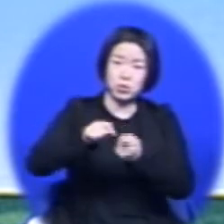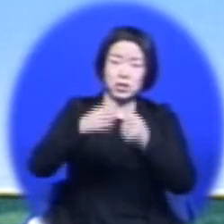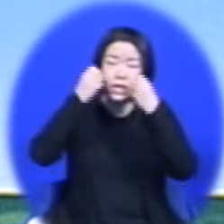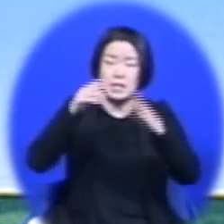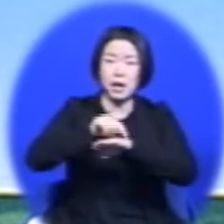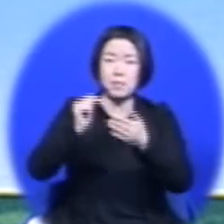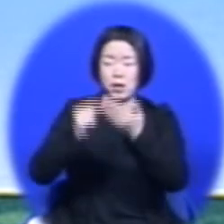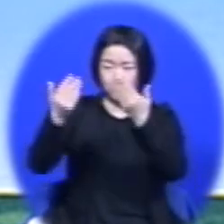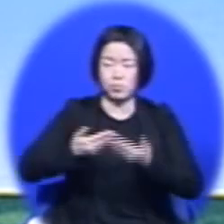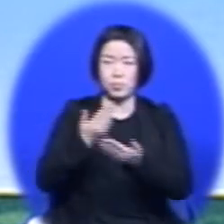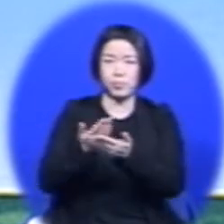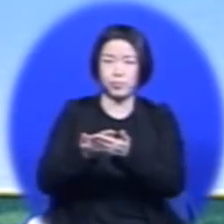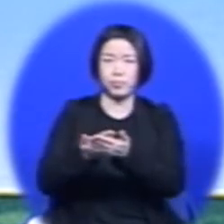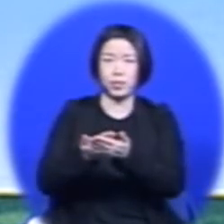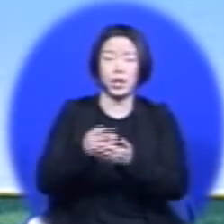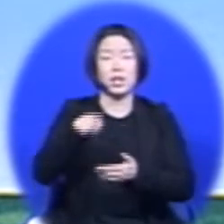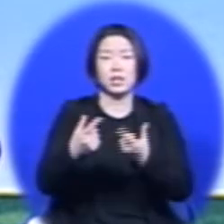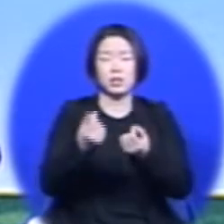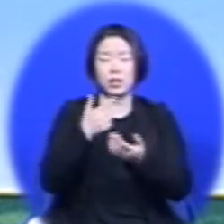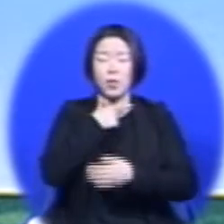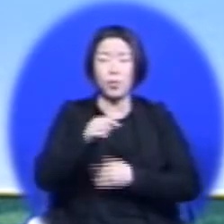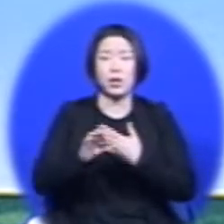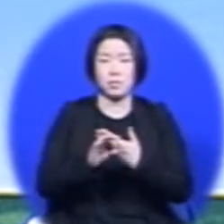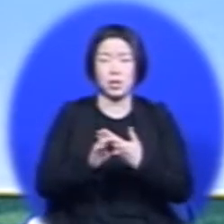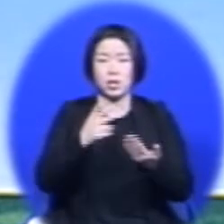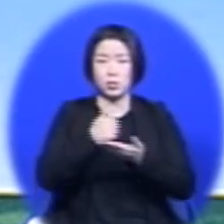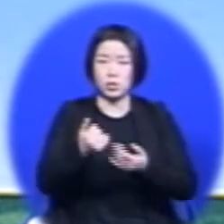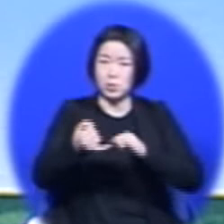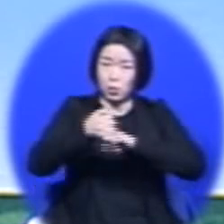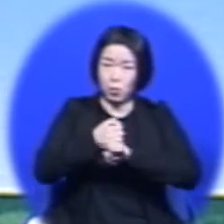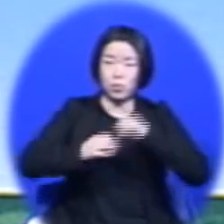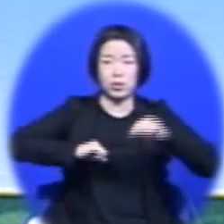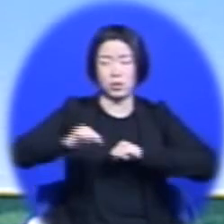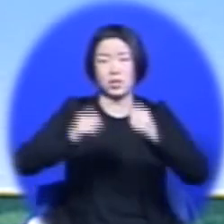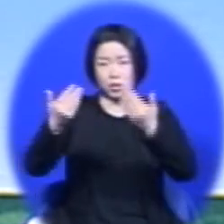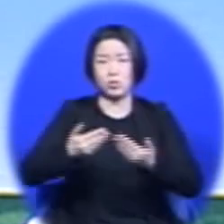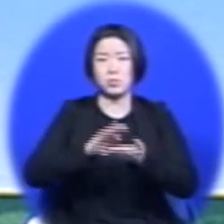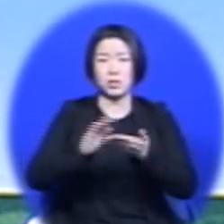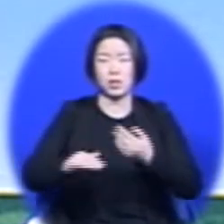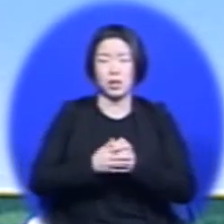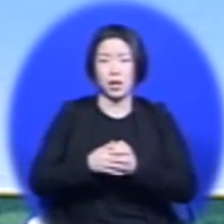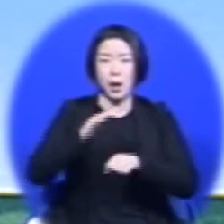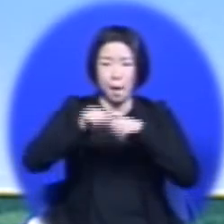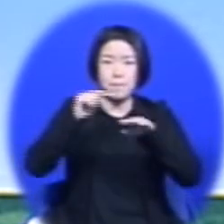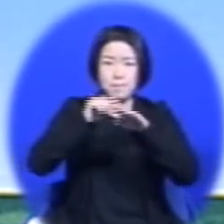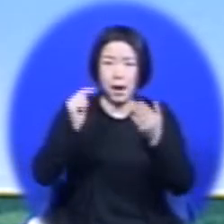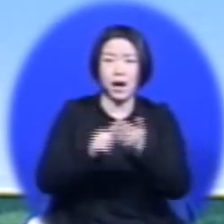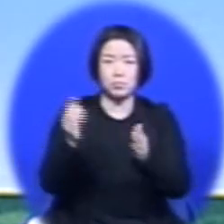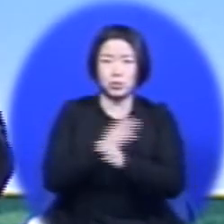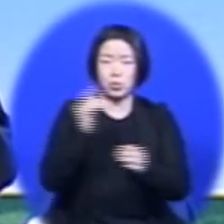마음을 주십시오. 그렇게 구하면 주님은 반드시 역사하십니다. 마음부터